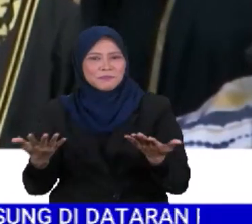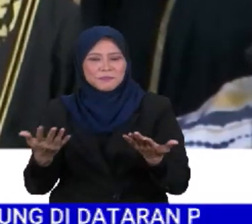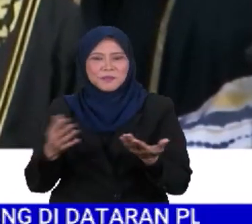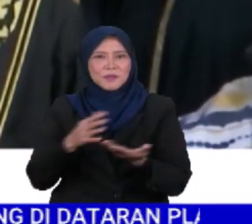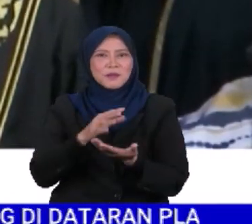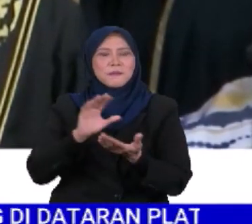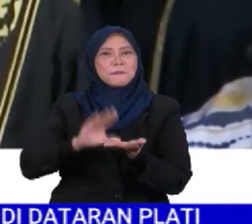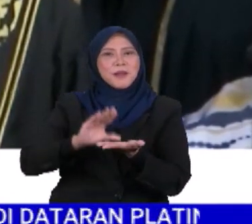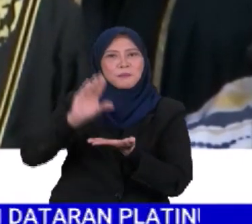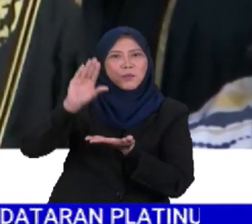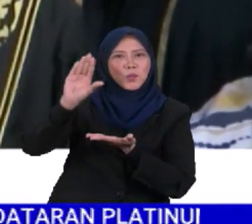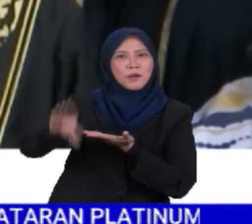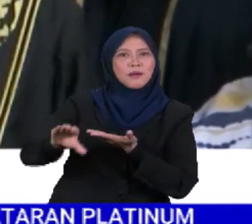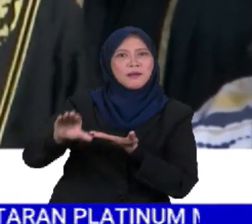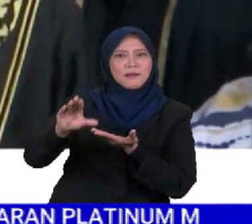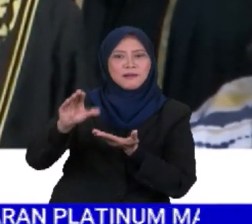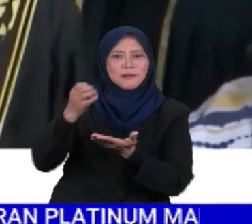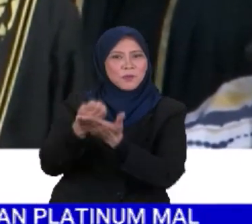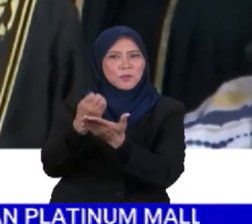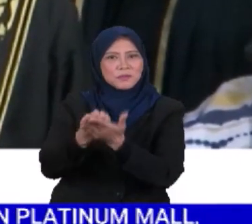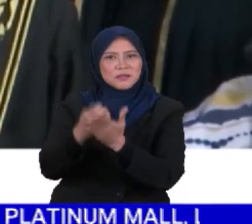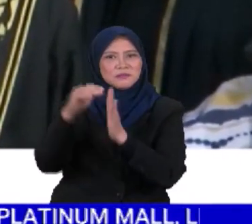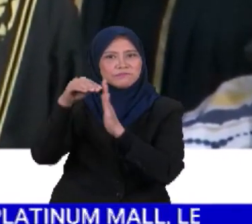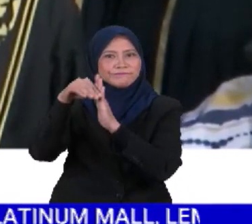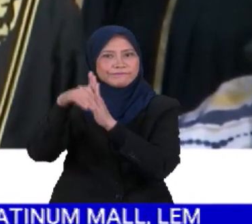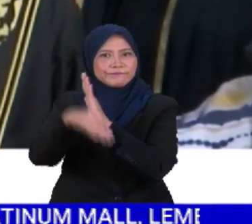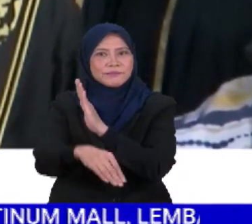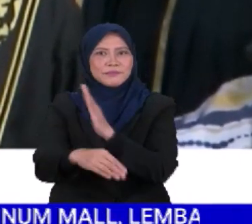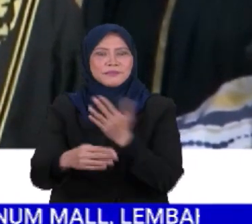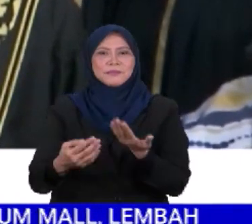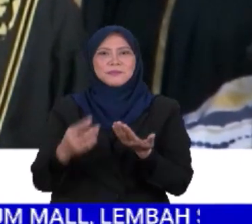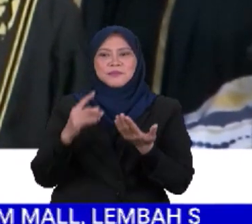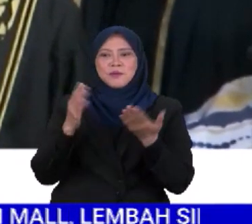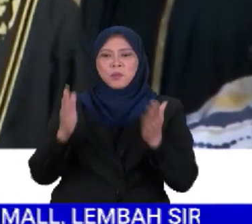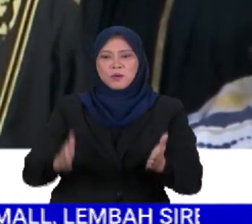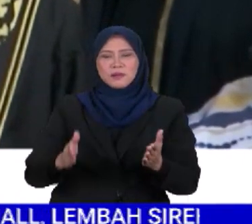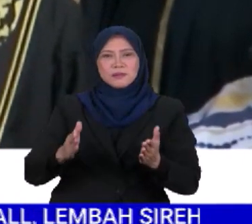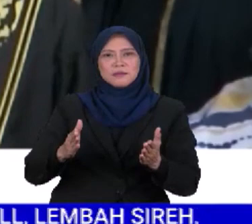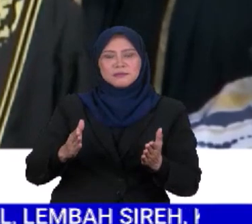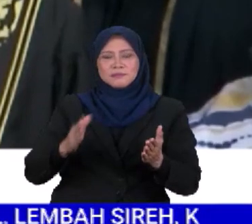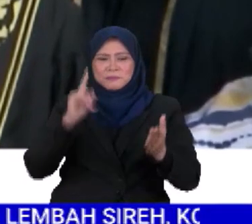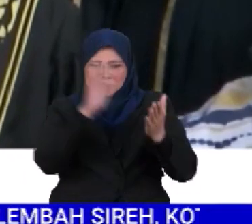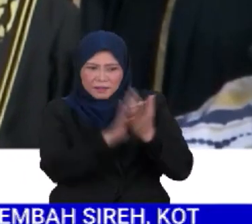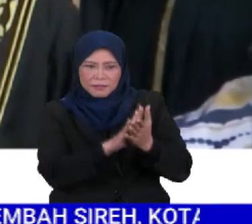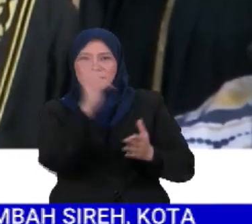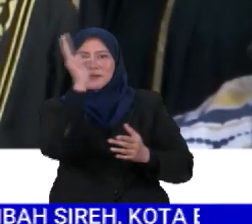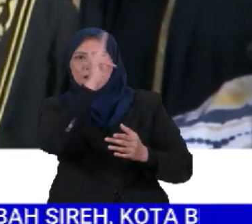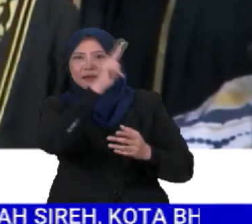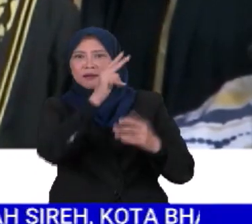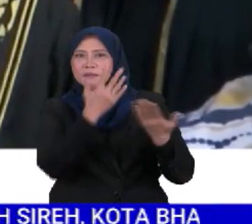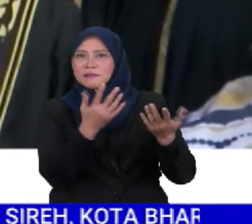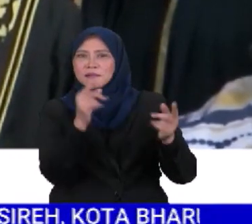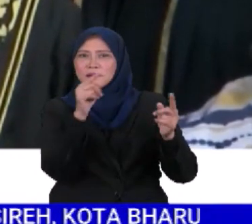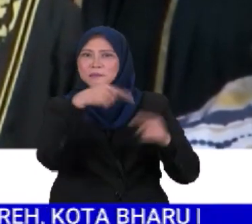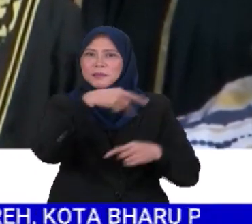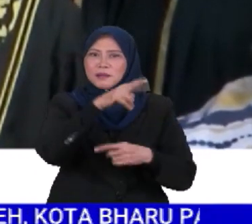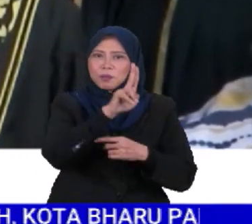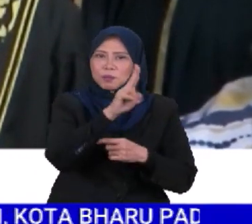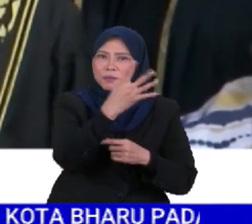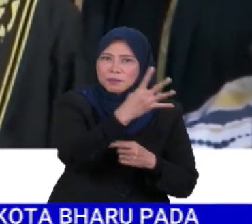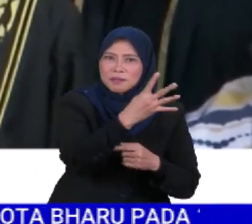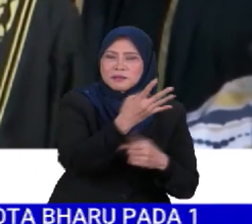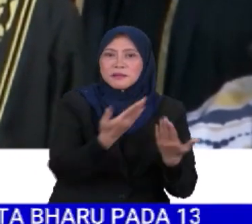ekonomi mengudum dan sebagainya. Dan kepercayaan orang kepada kerajaan penggal yang ke-14,